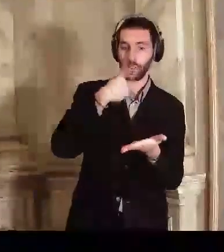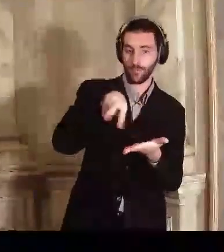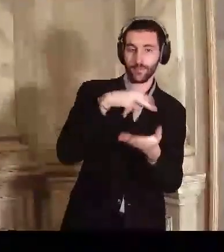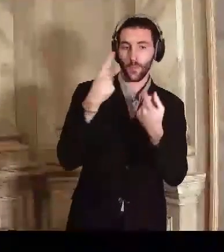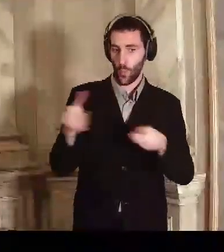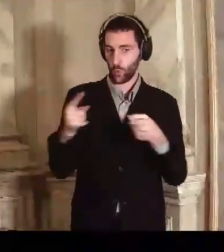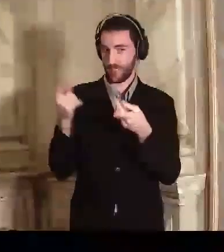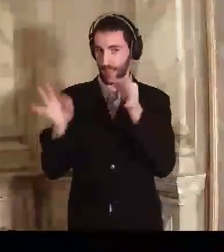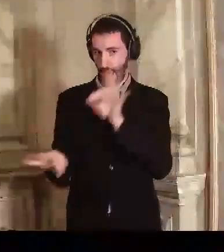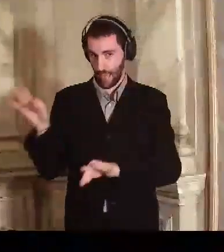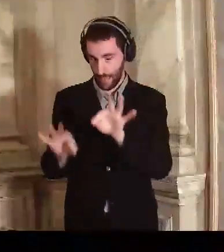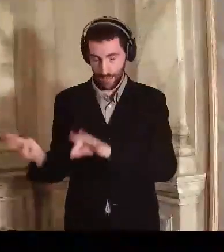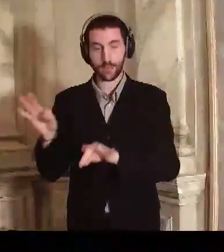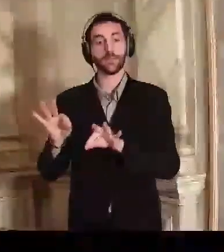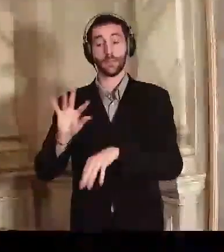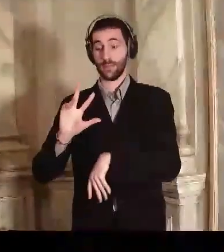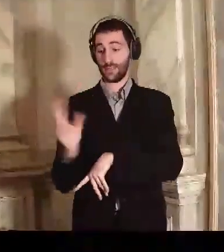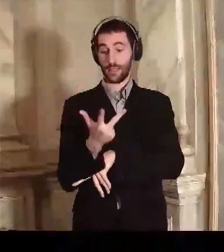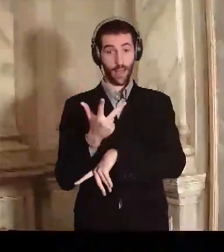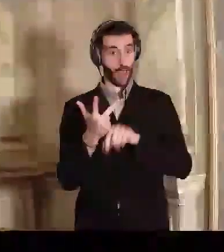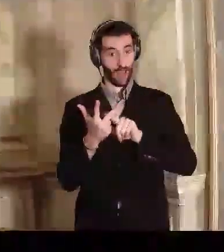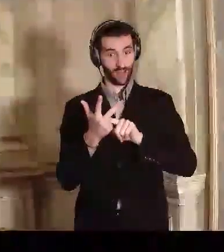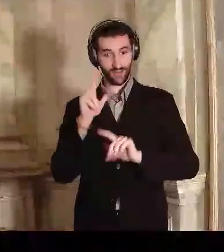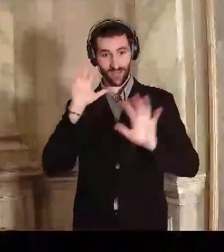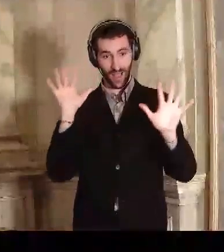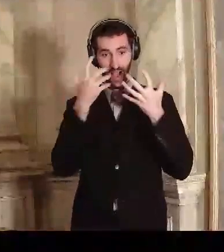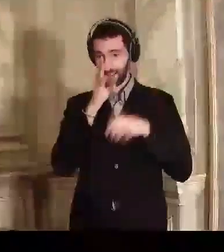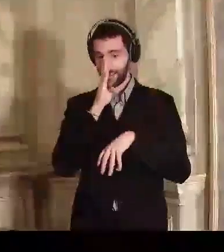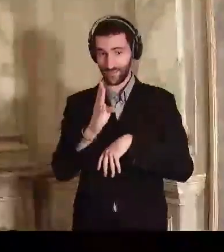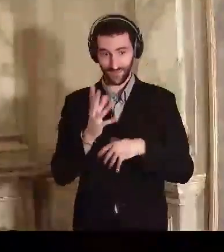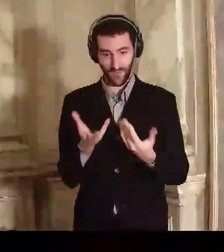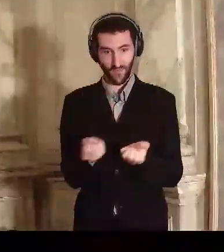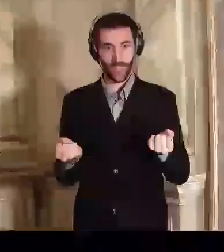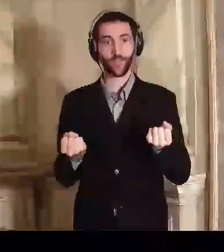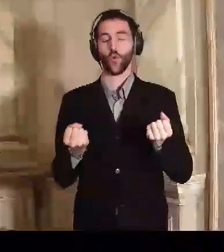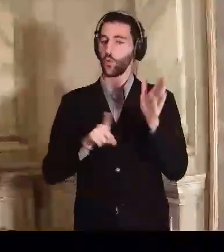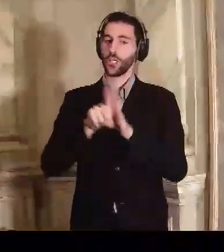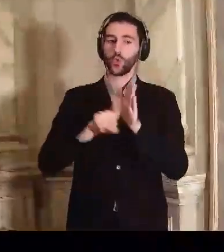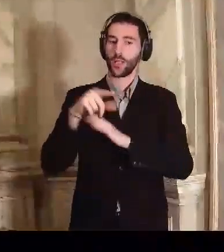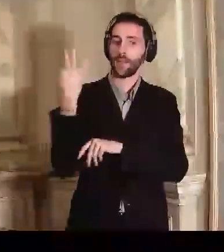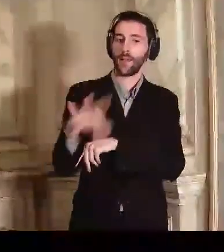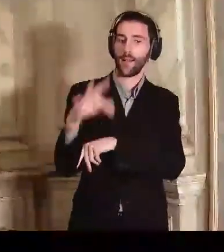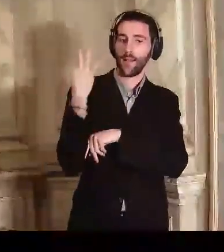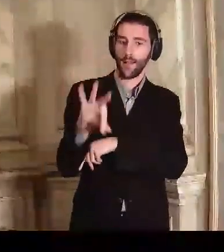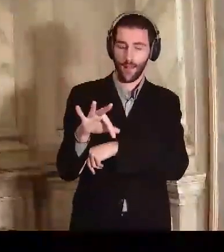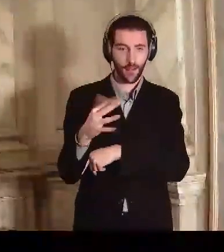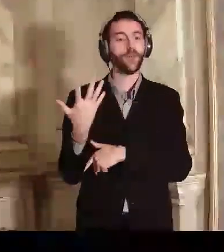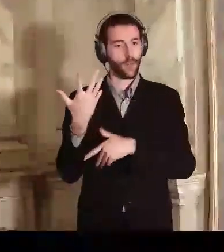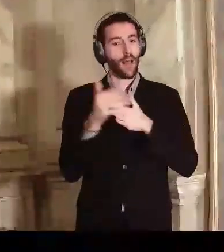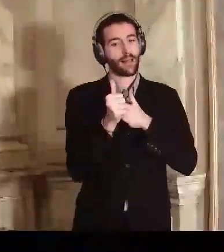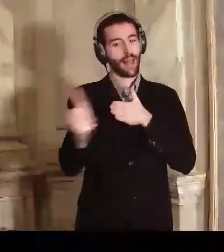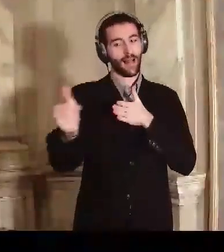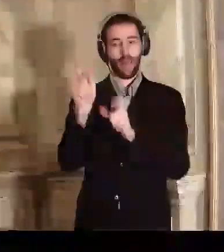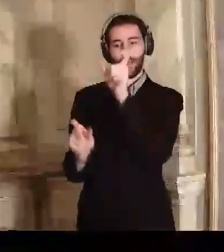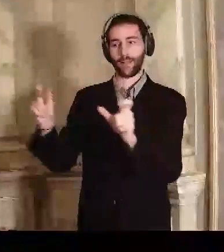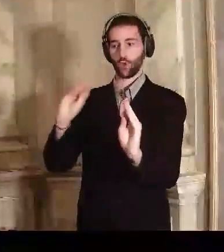che per tutte e tre le arti dal vivo ha prodotto risultati straordinari, non solo scoprendo giovani talenti,